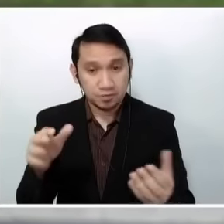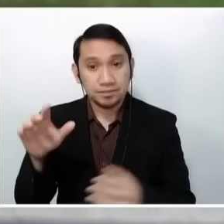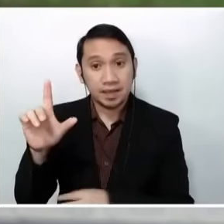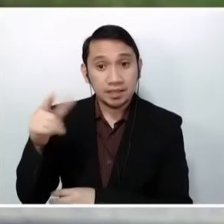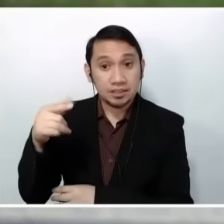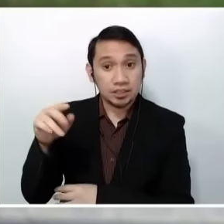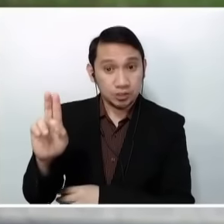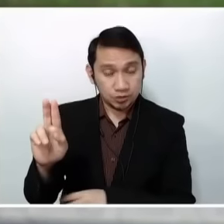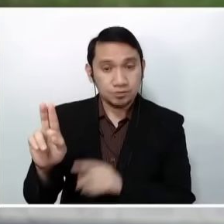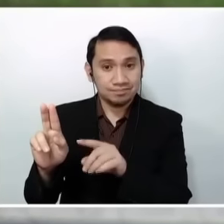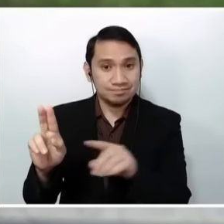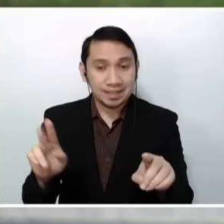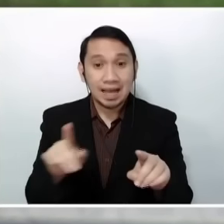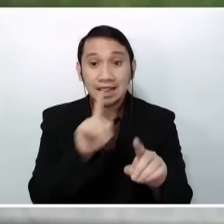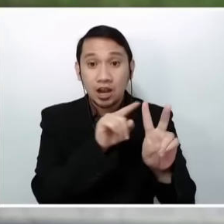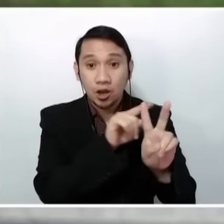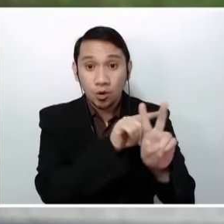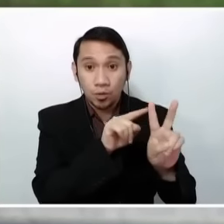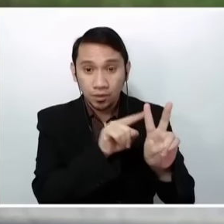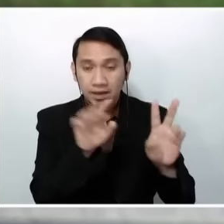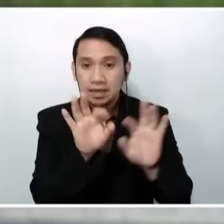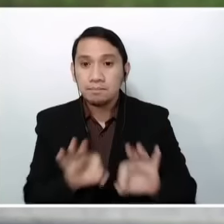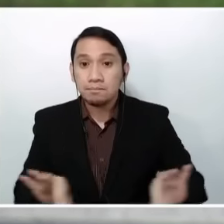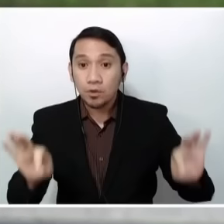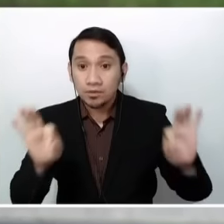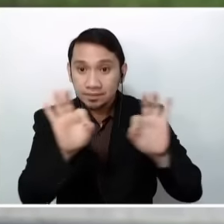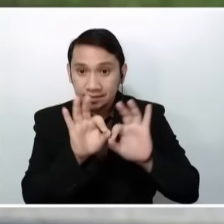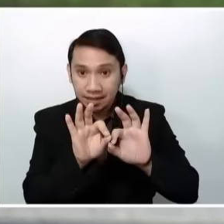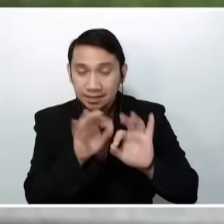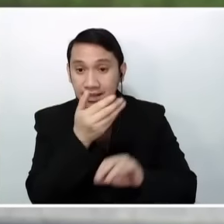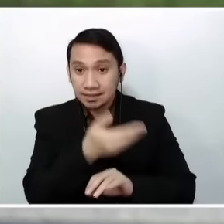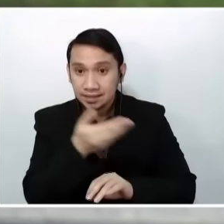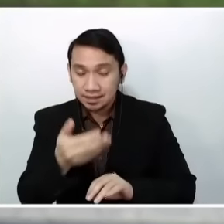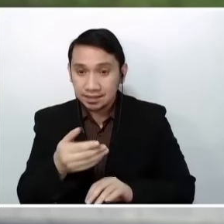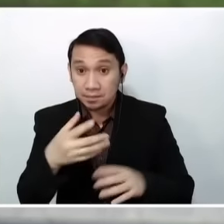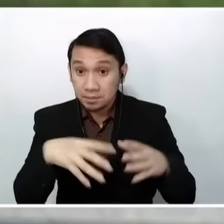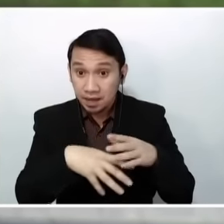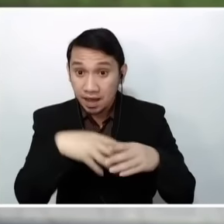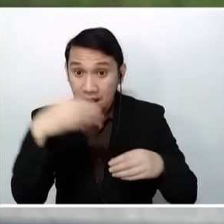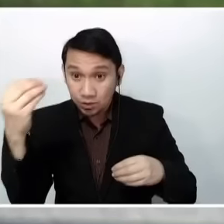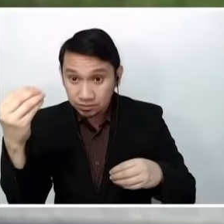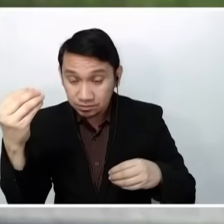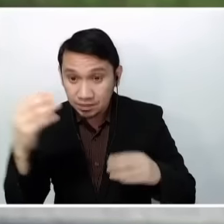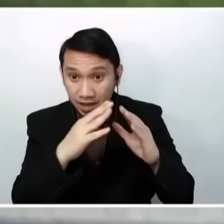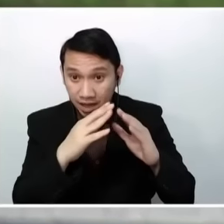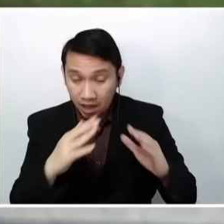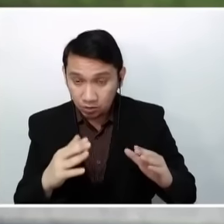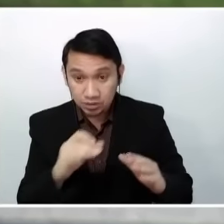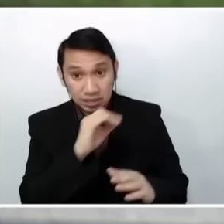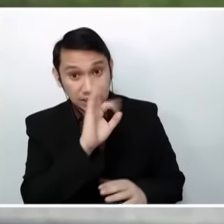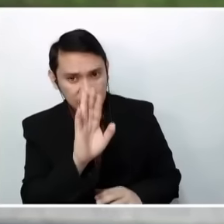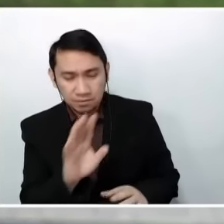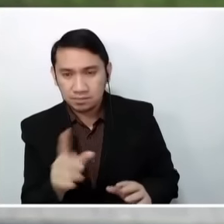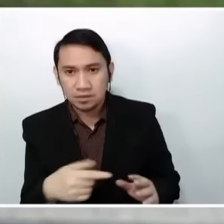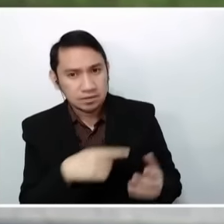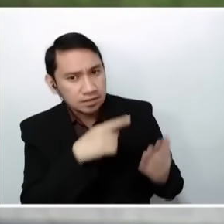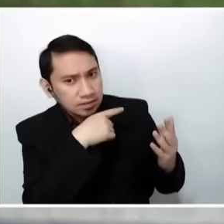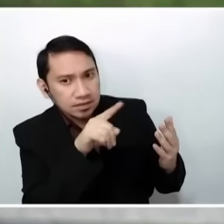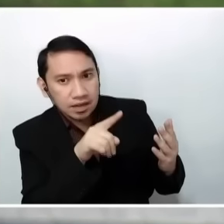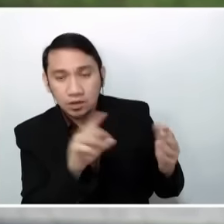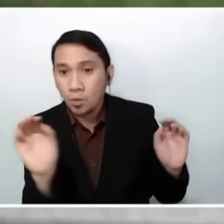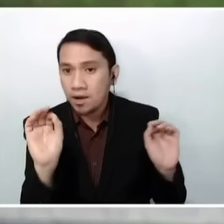ang dalawang essentials oras na lumabas ng bahay. Dahil kung ma-checkpoint at di maipakita agad ang mga ito,